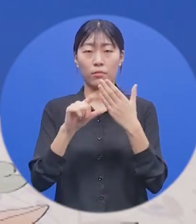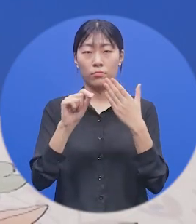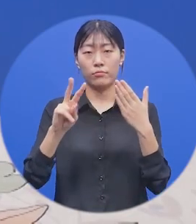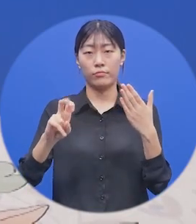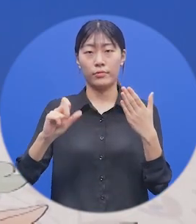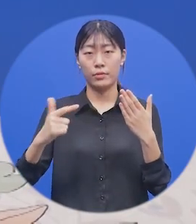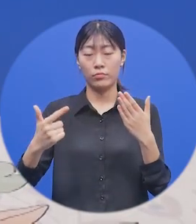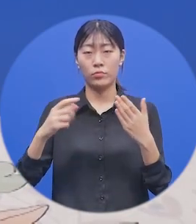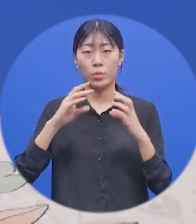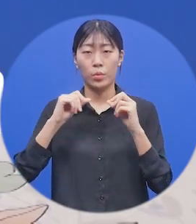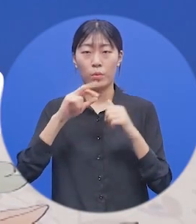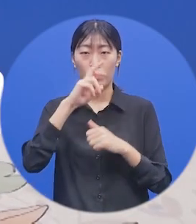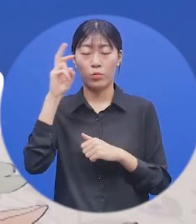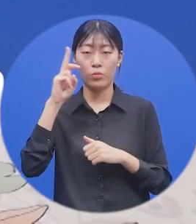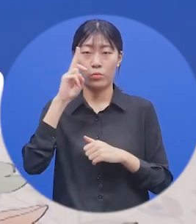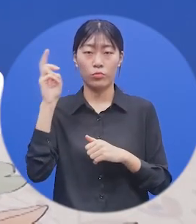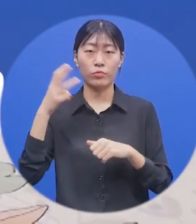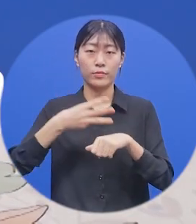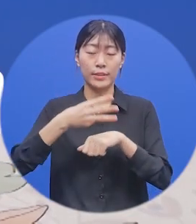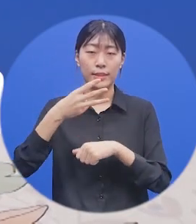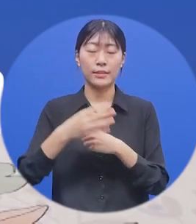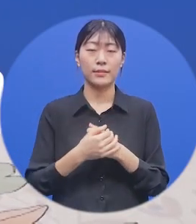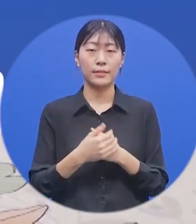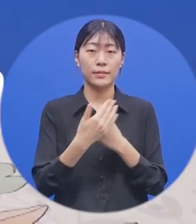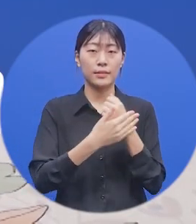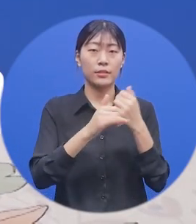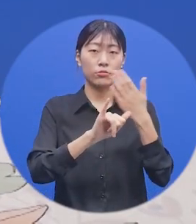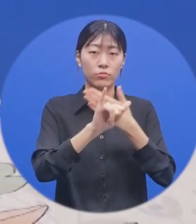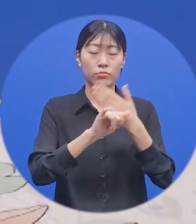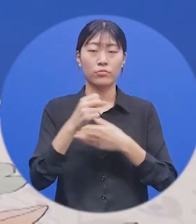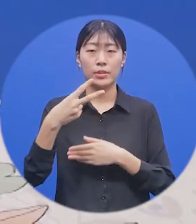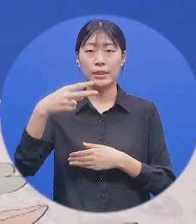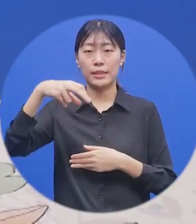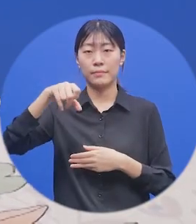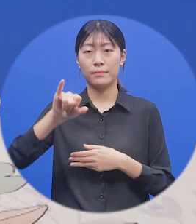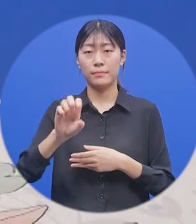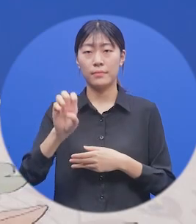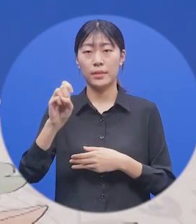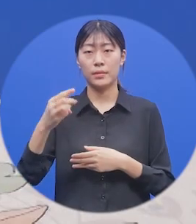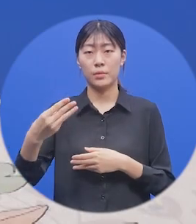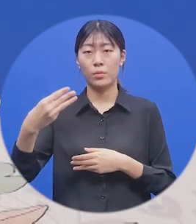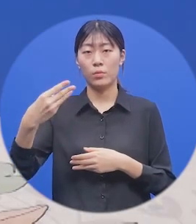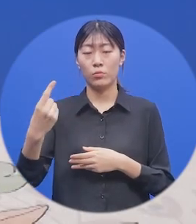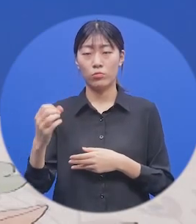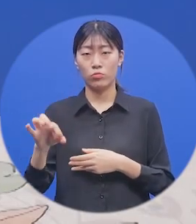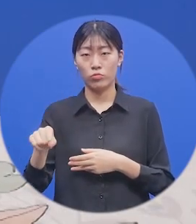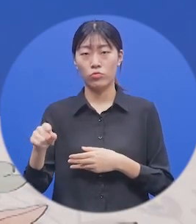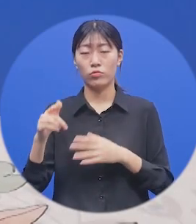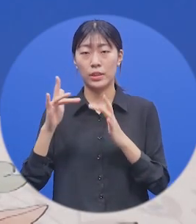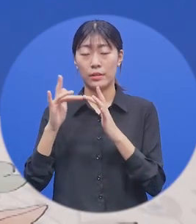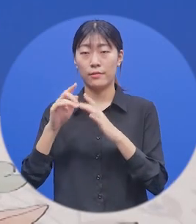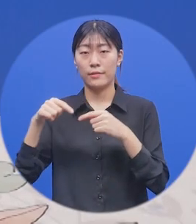토요일 오후 3시. 은평구 유튜브와 심플로우를 통해 실시간으로 참여할 수 있다고 하니,